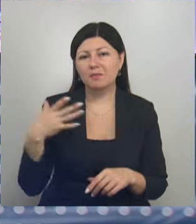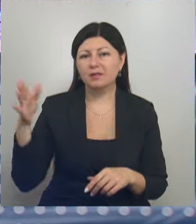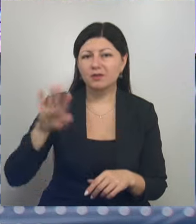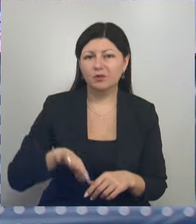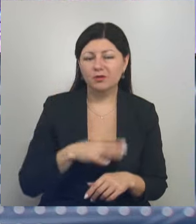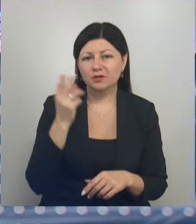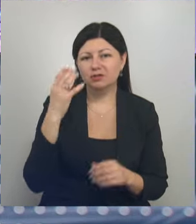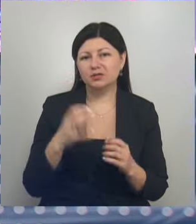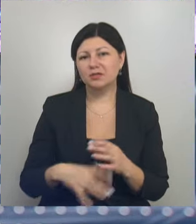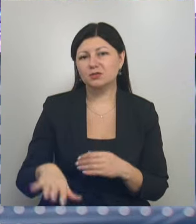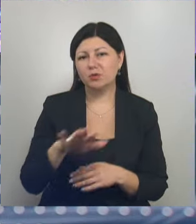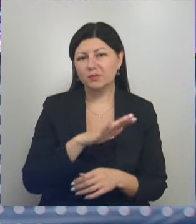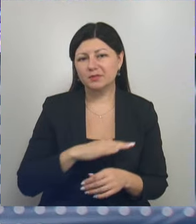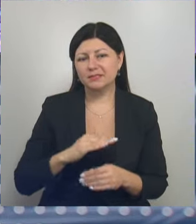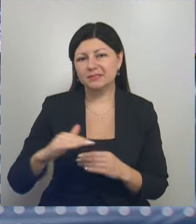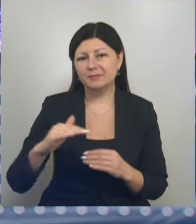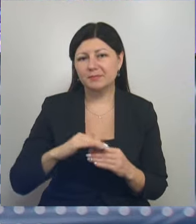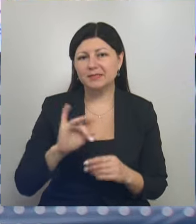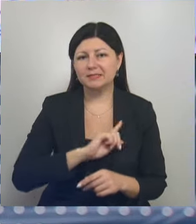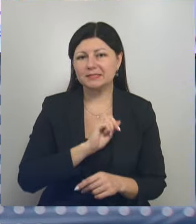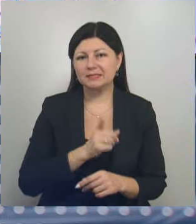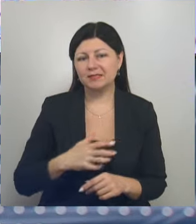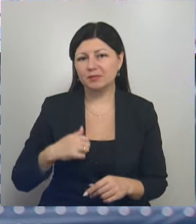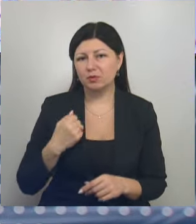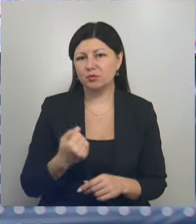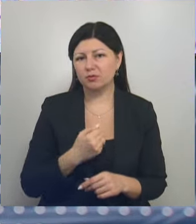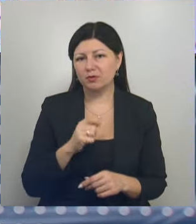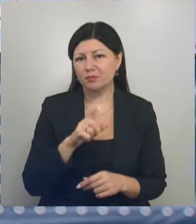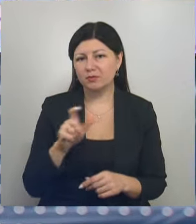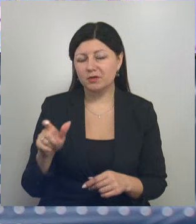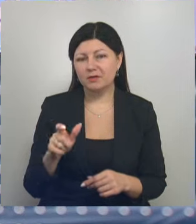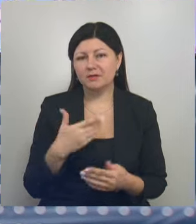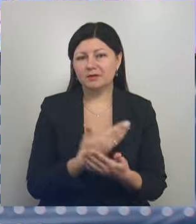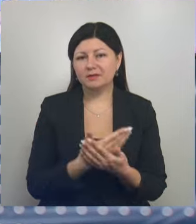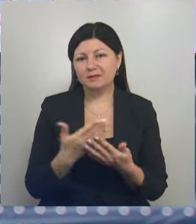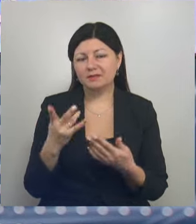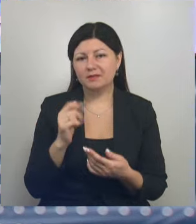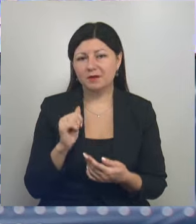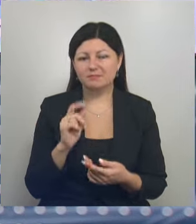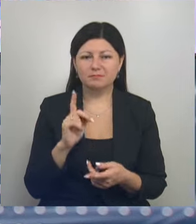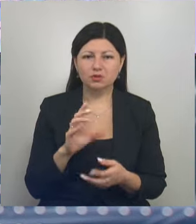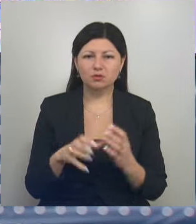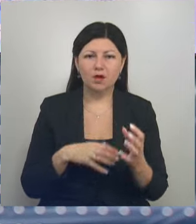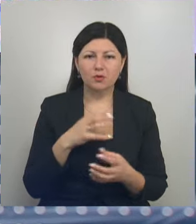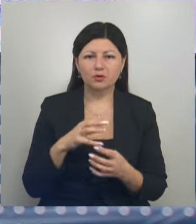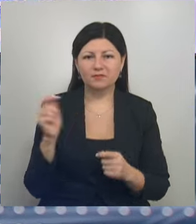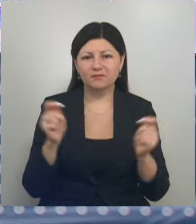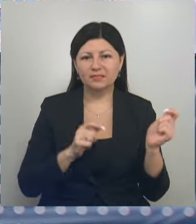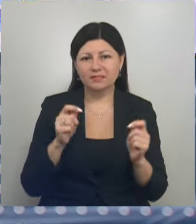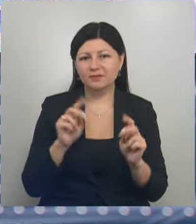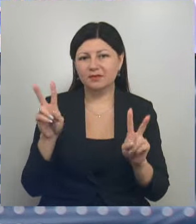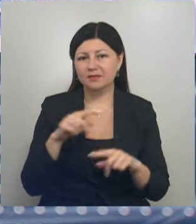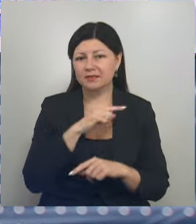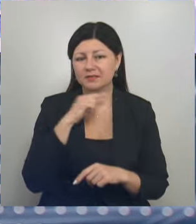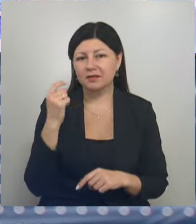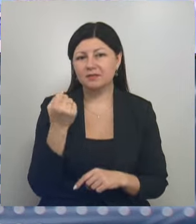черноземных степей, известный сильными духом людьми, раскрыл весь свой потенциал на международной выставке форуме «Россия». 11 января